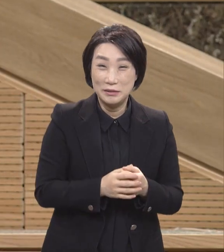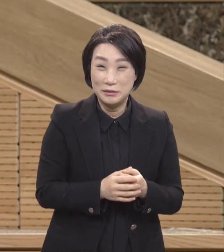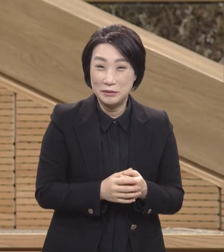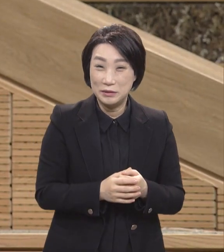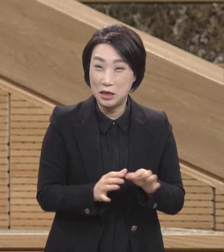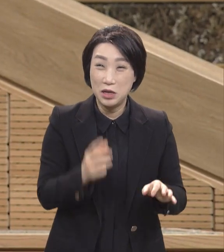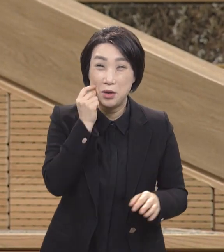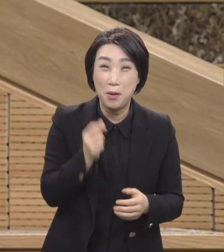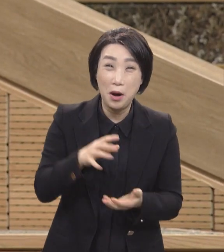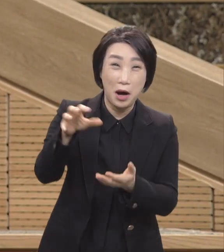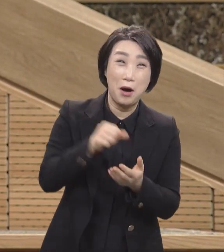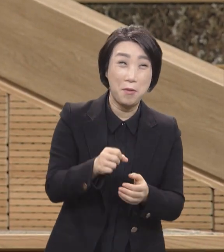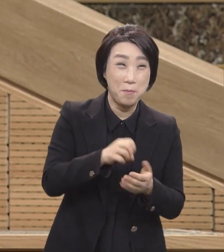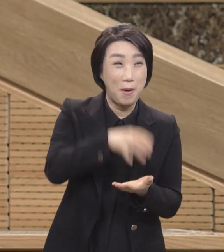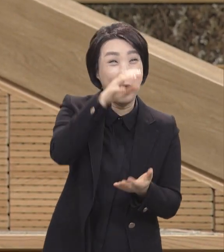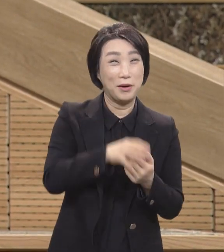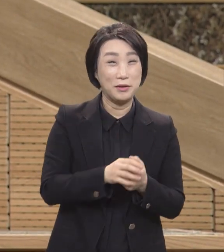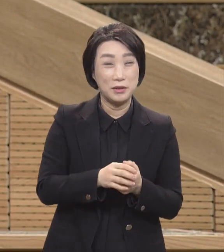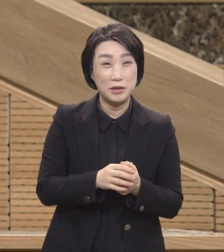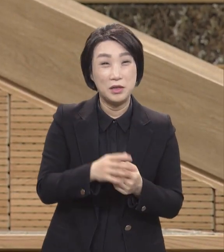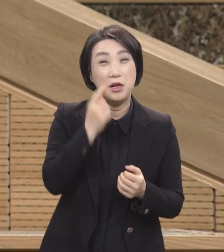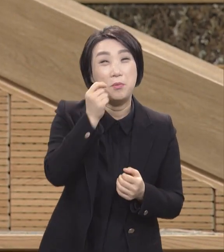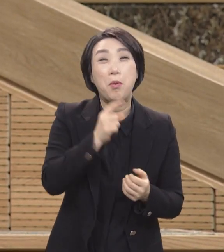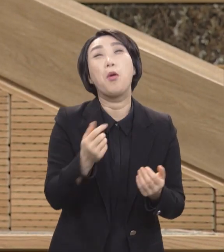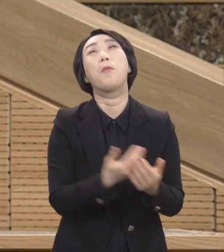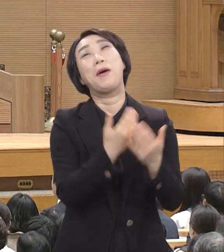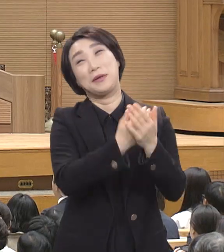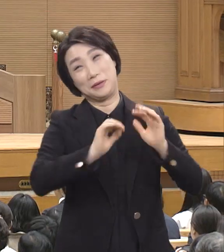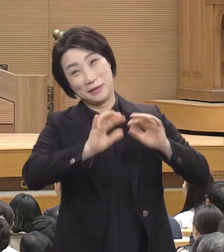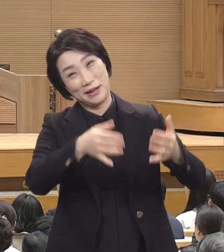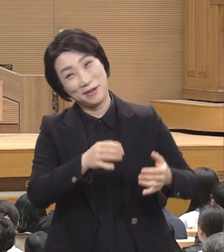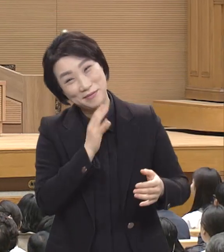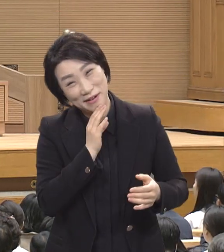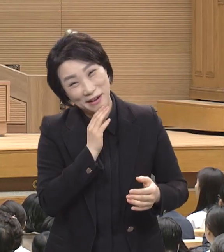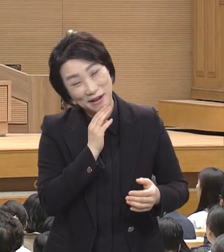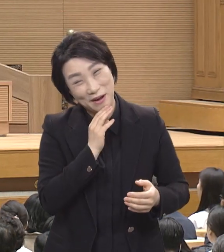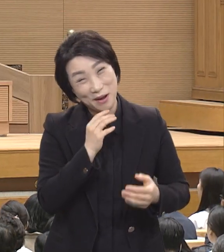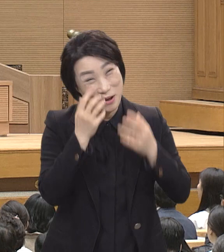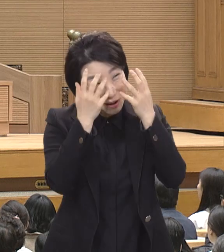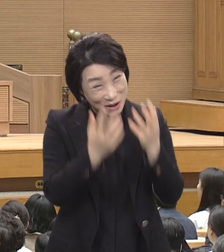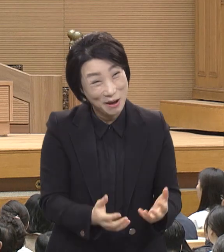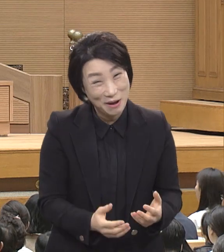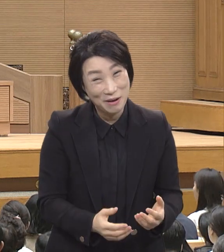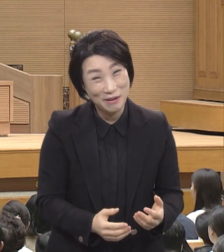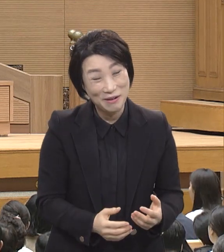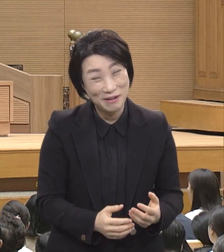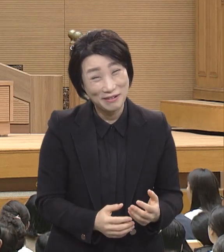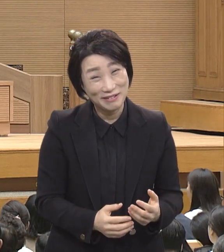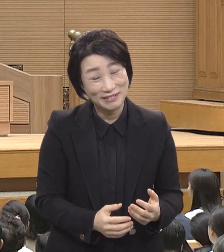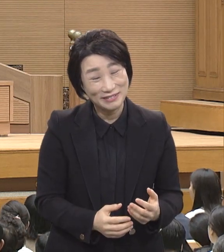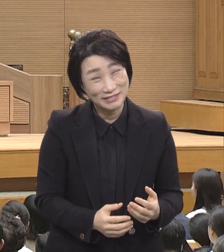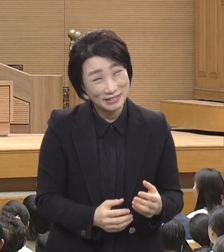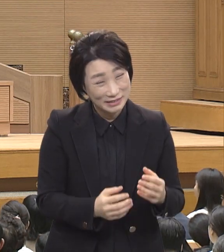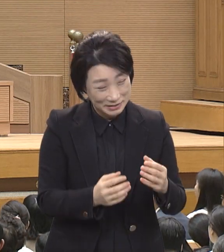일본 돈 빵이 일본이 우리나라보다 경제적으로는 발전된 나라예요. 엄청나지 진짜 아마.